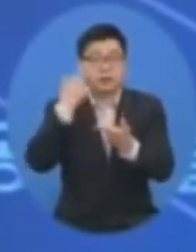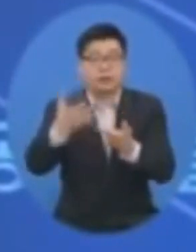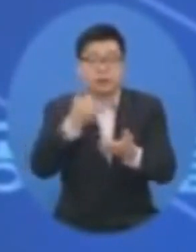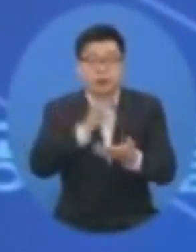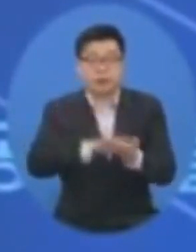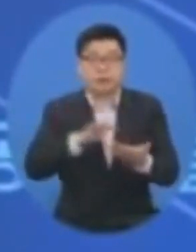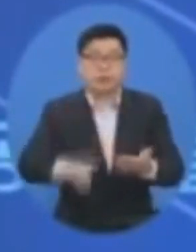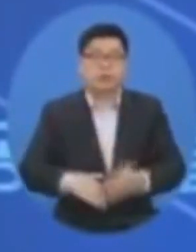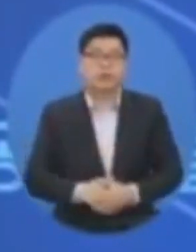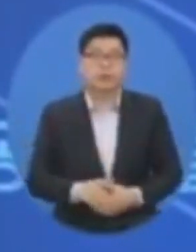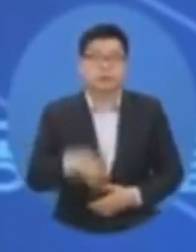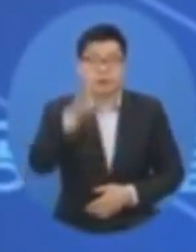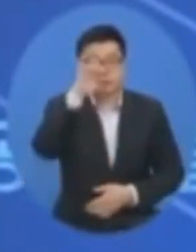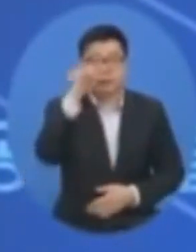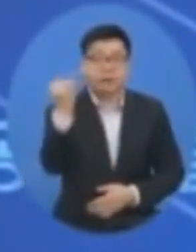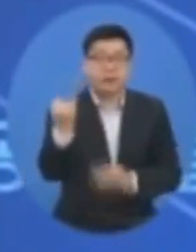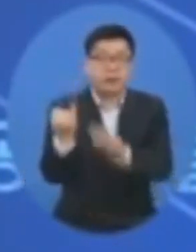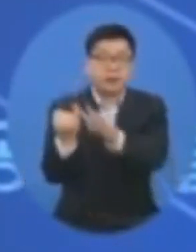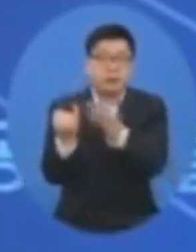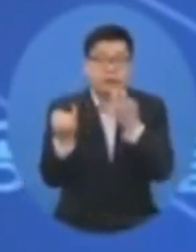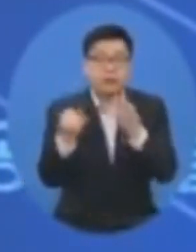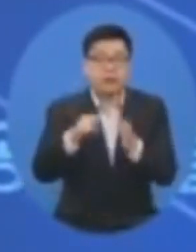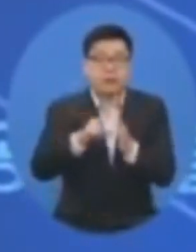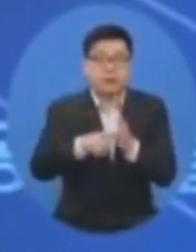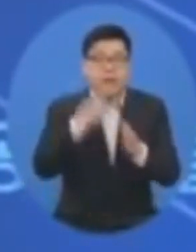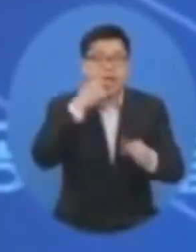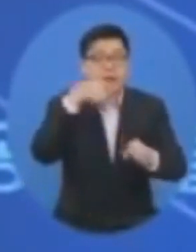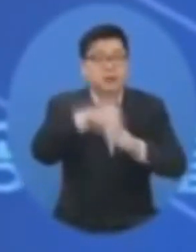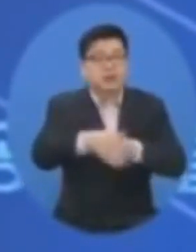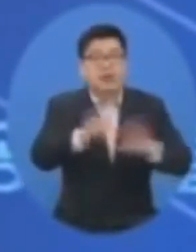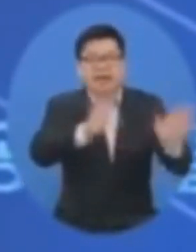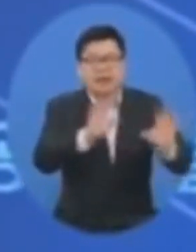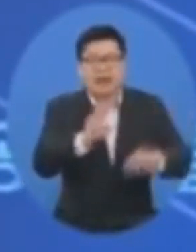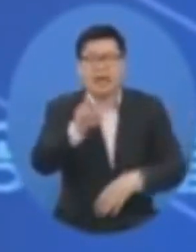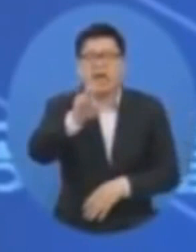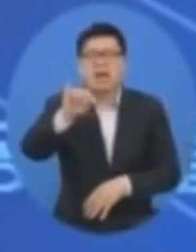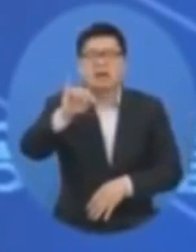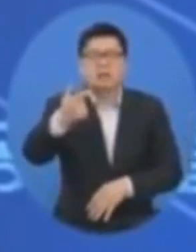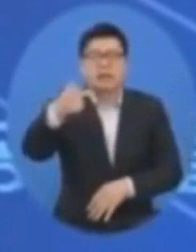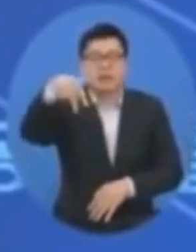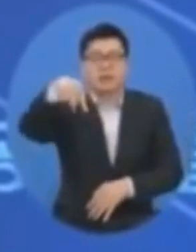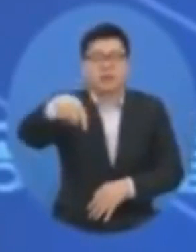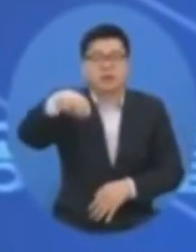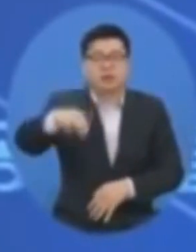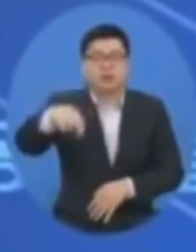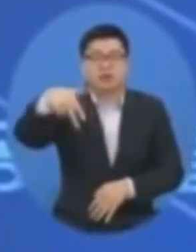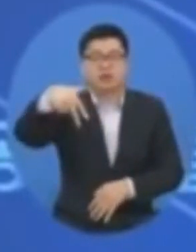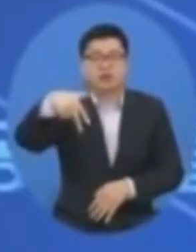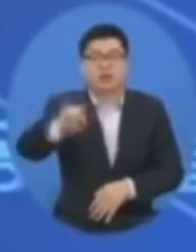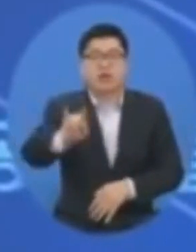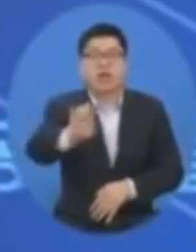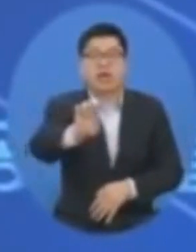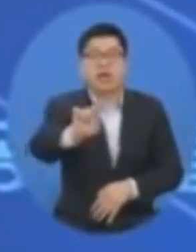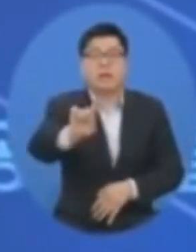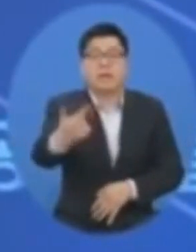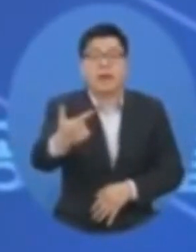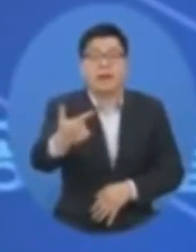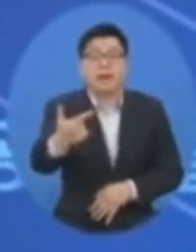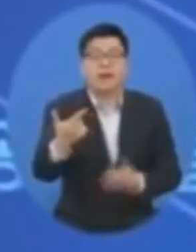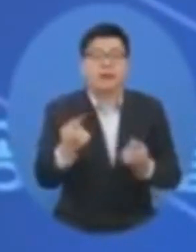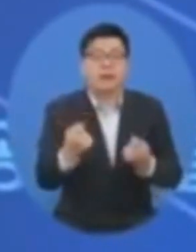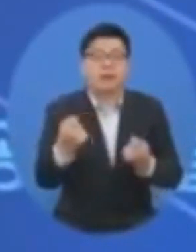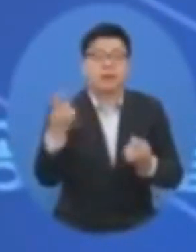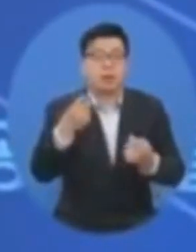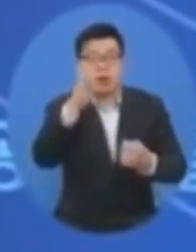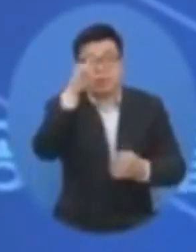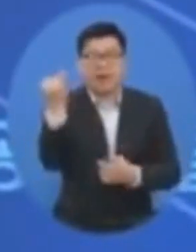그 박 전 대통령 탄핵 과정에 대해서 민주주의가 아니라 민중재판이다. 그리고 박 전 대통령이 정치